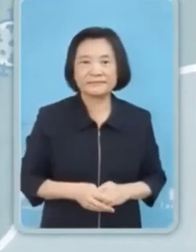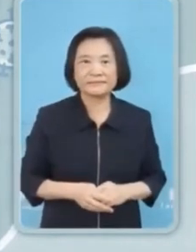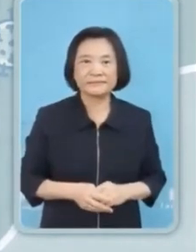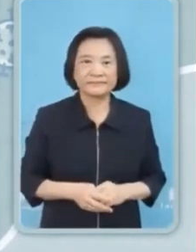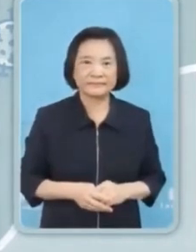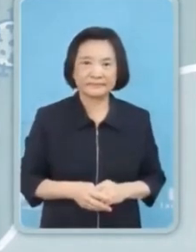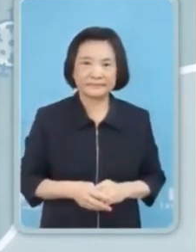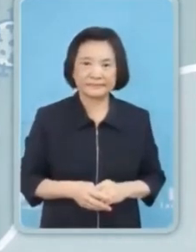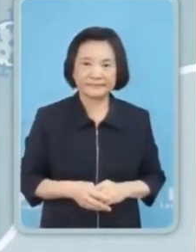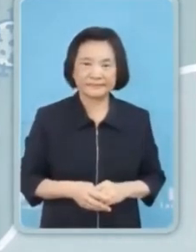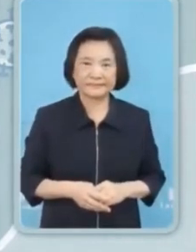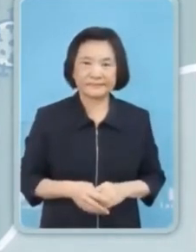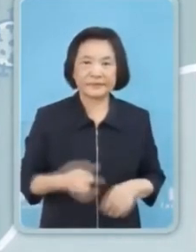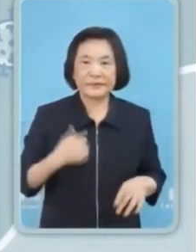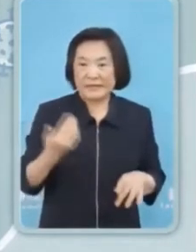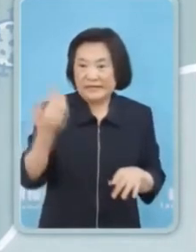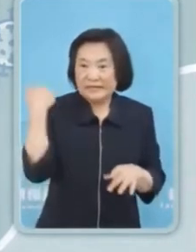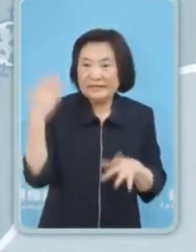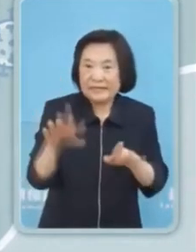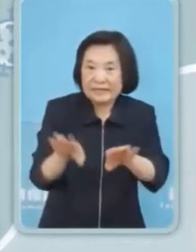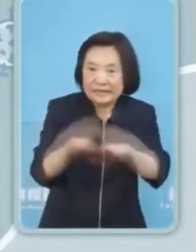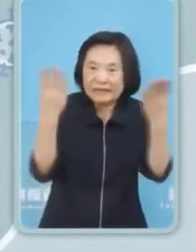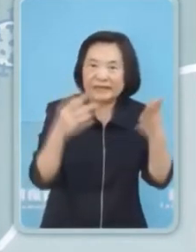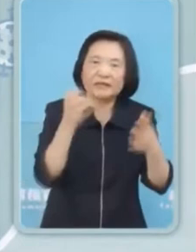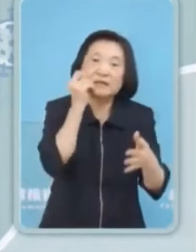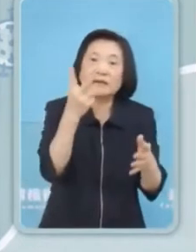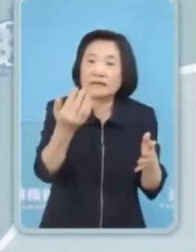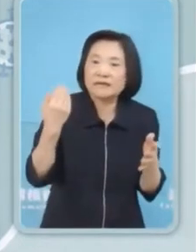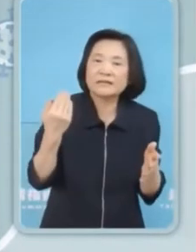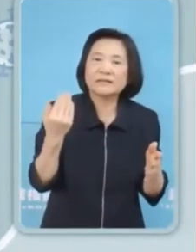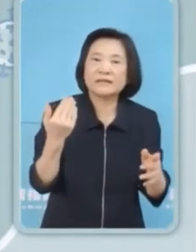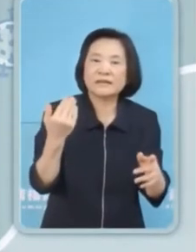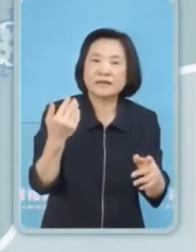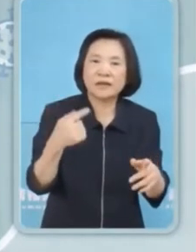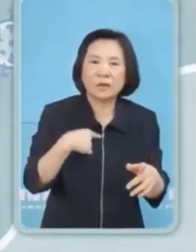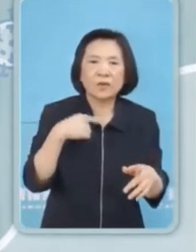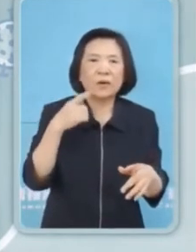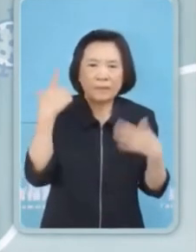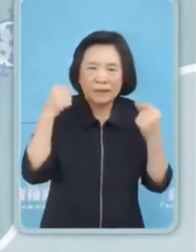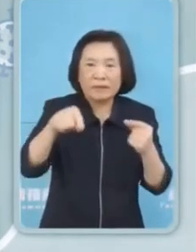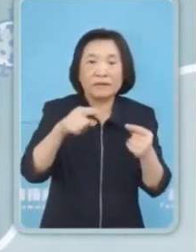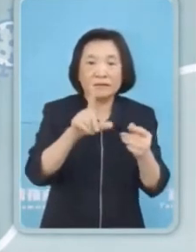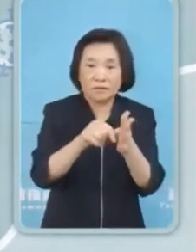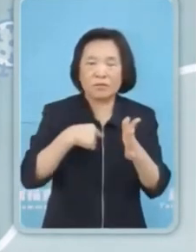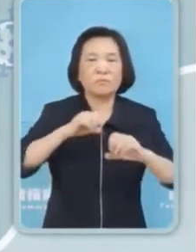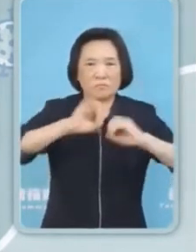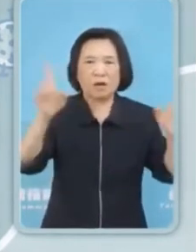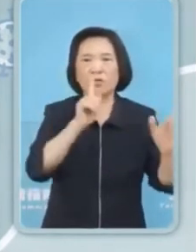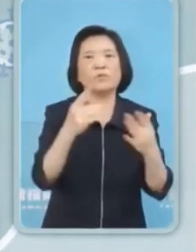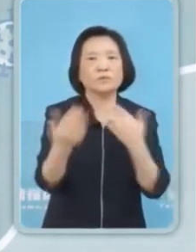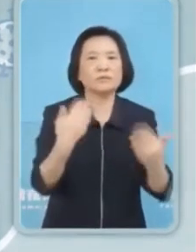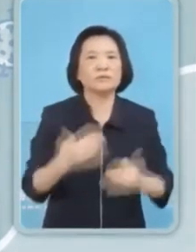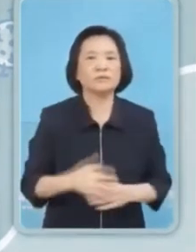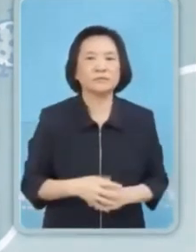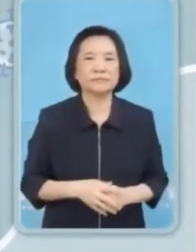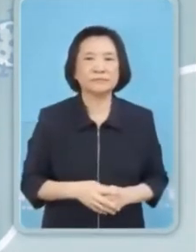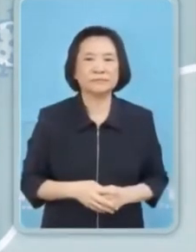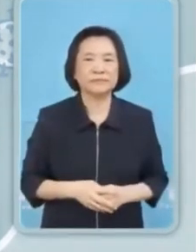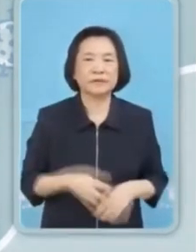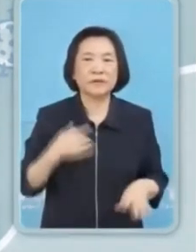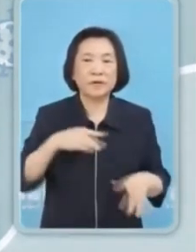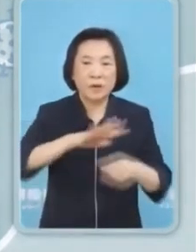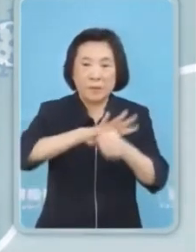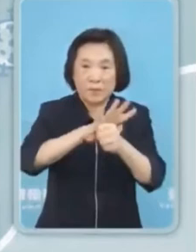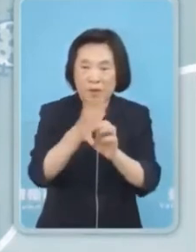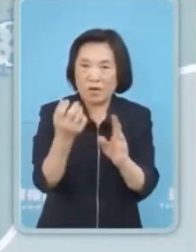从一开始你知道差不多2个月前，当时我们的策略就很清楚，就是说我们一旦疫情